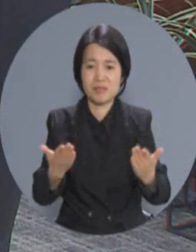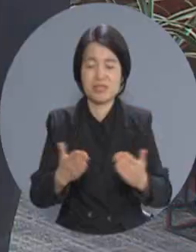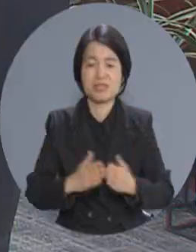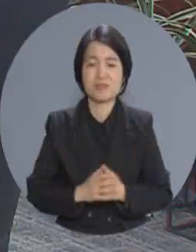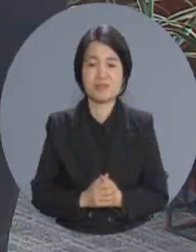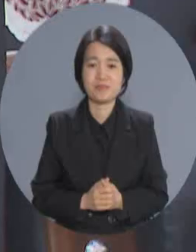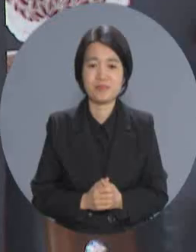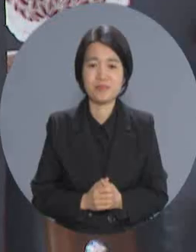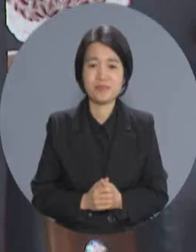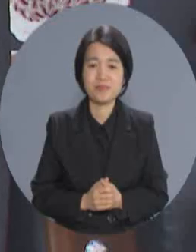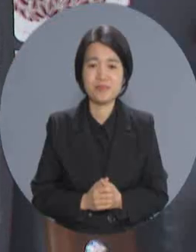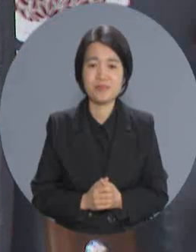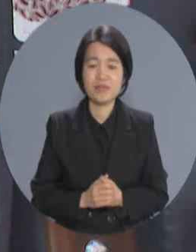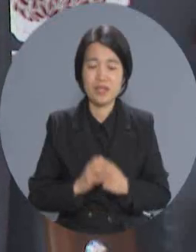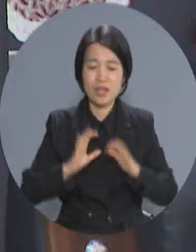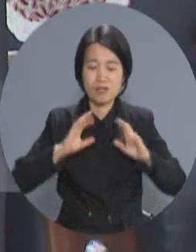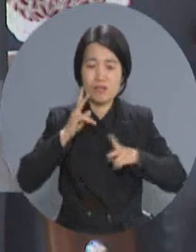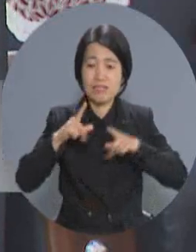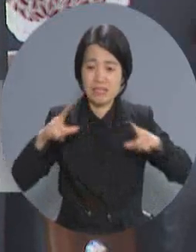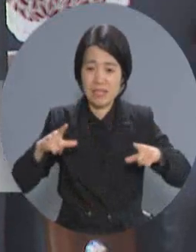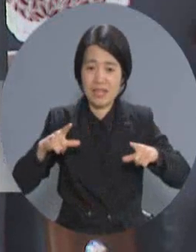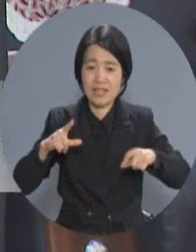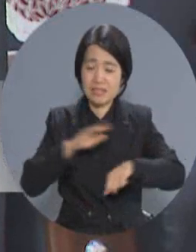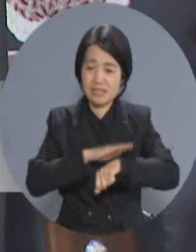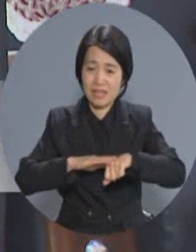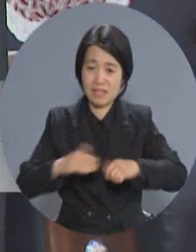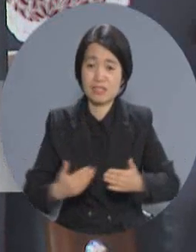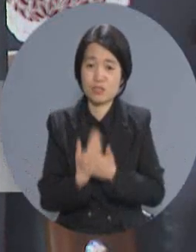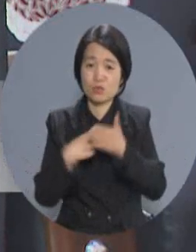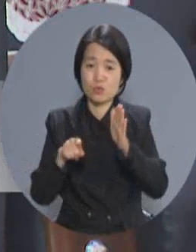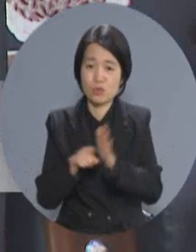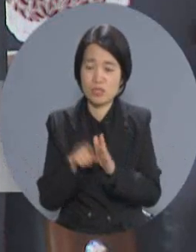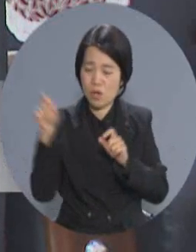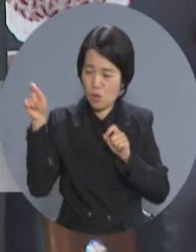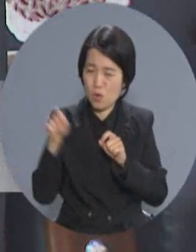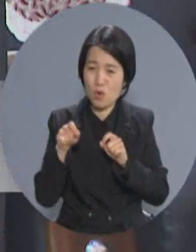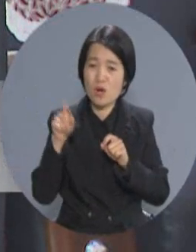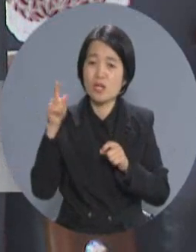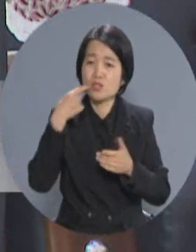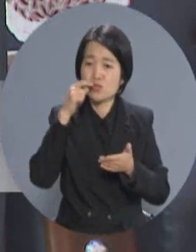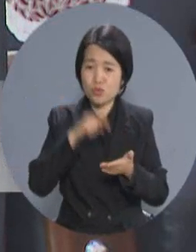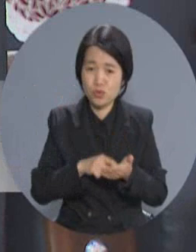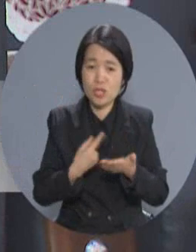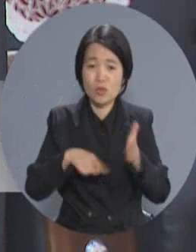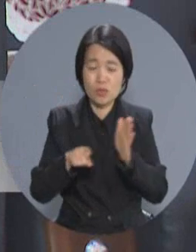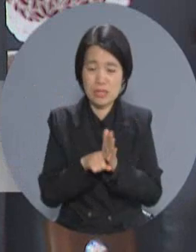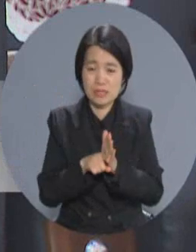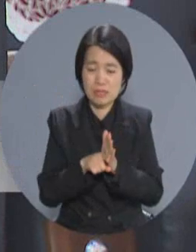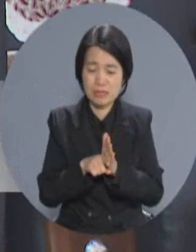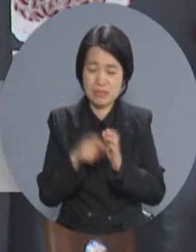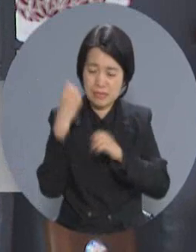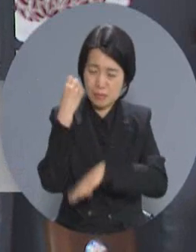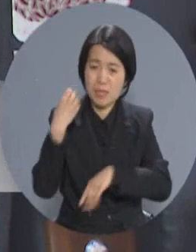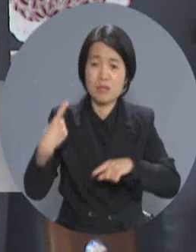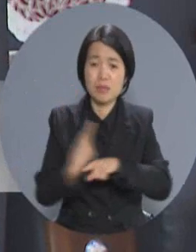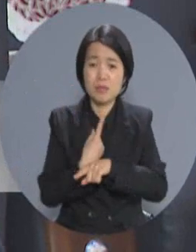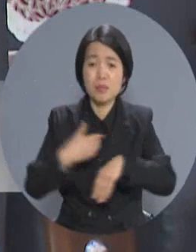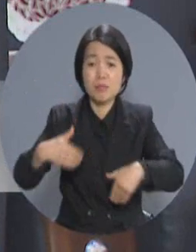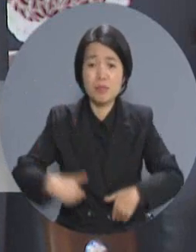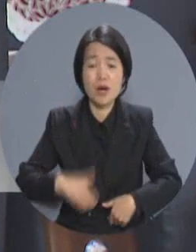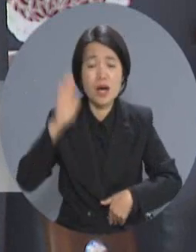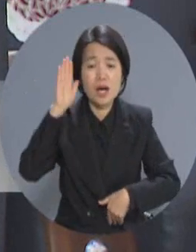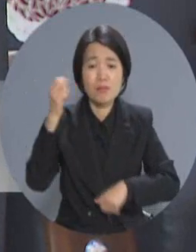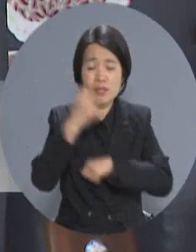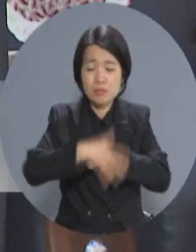드리겠습니다 국가산단이 제 역할을 다하기 위해서는 접근성 개선을 위해서 기반구축이 시급하다는 지적이 많습니다